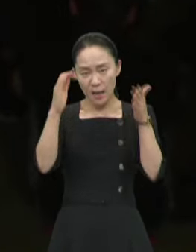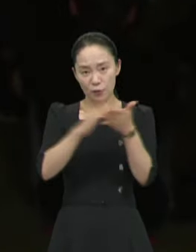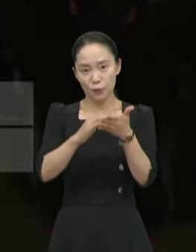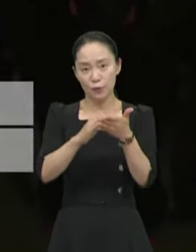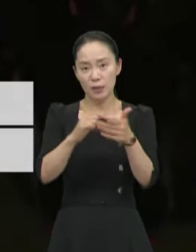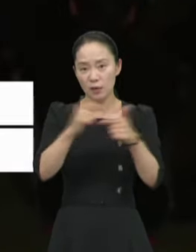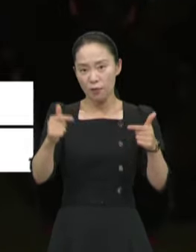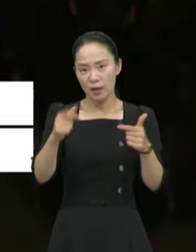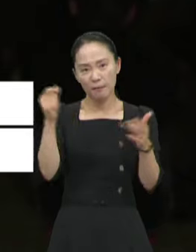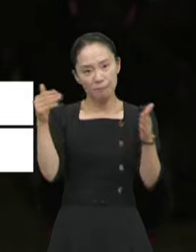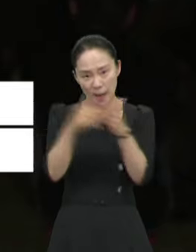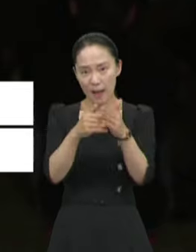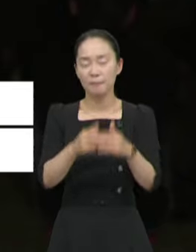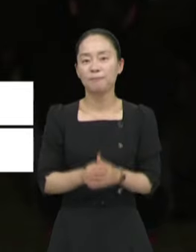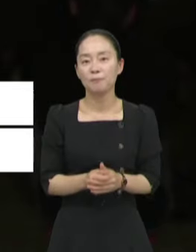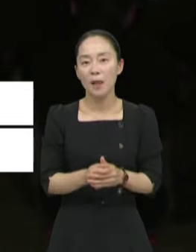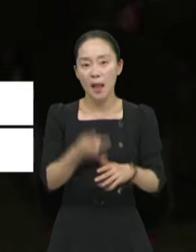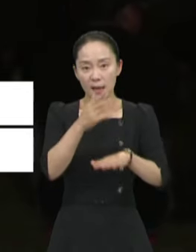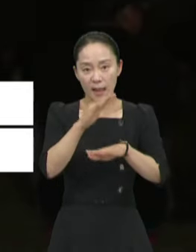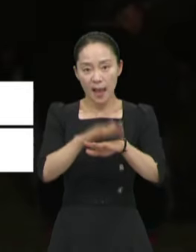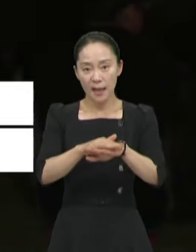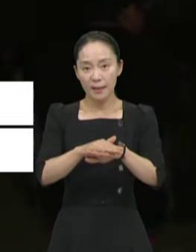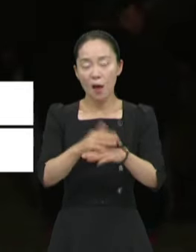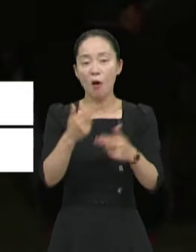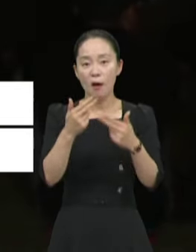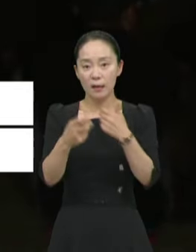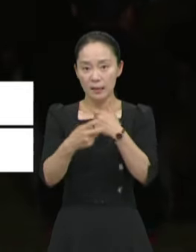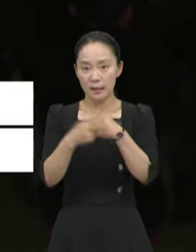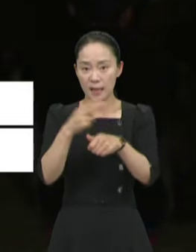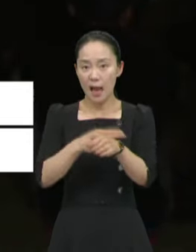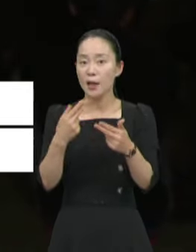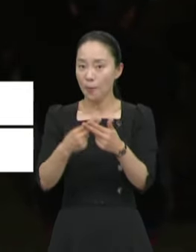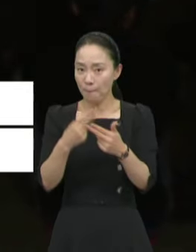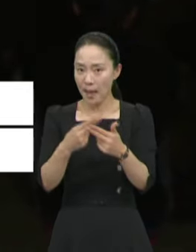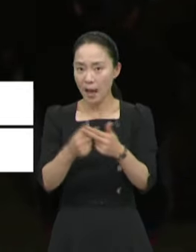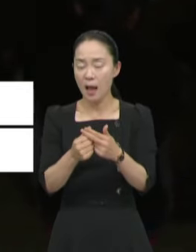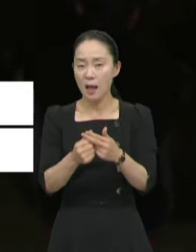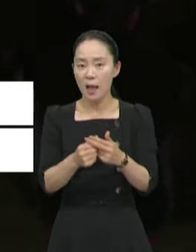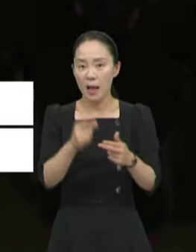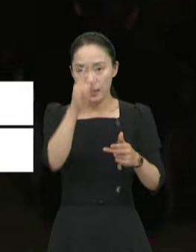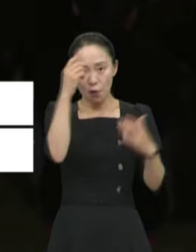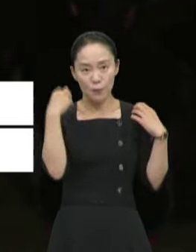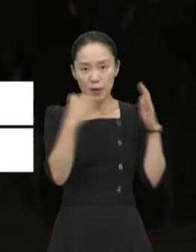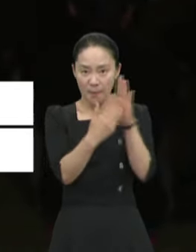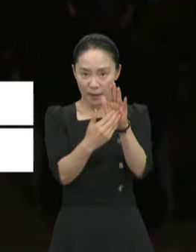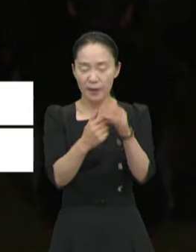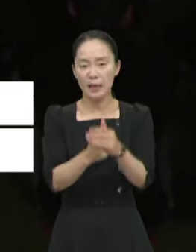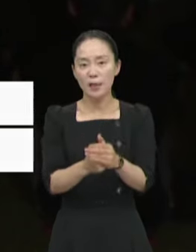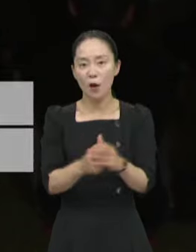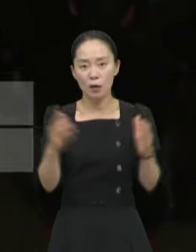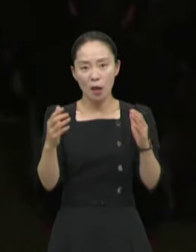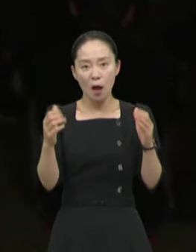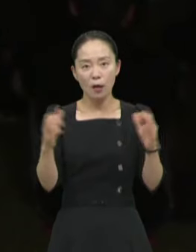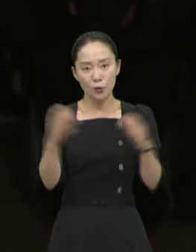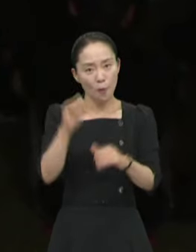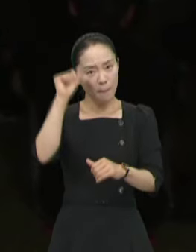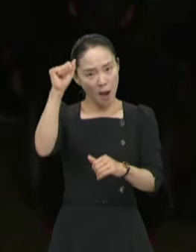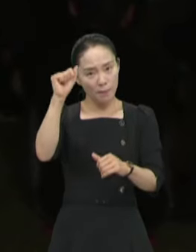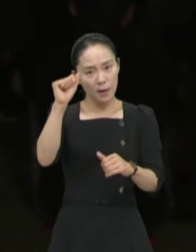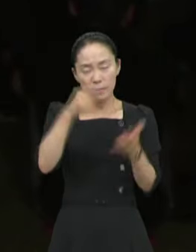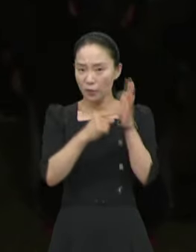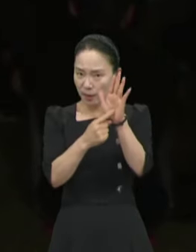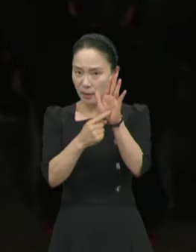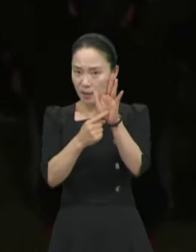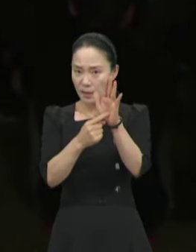마무리됩니다. 이런 가운데 대한의사협회가 정부 정책을 막을 마지막 카드로 총파업 선언을 할 것이란 전망까지 나오면서